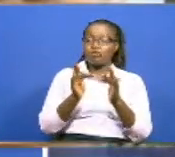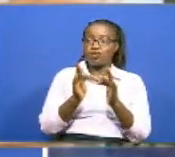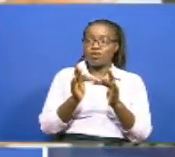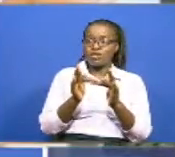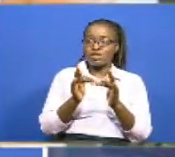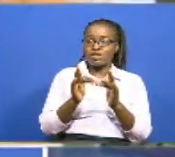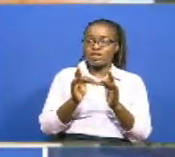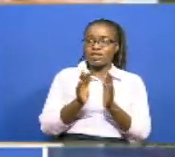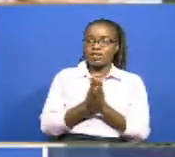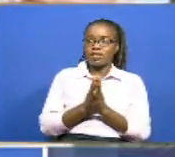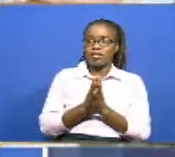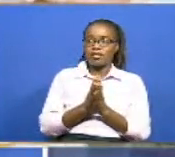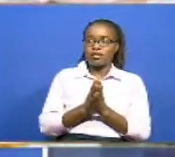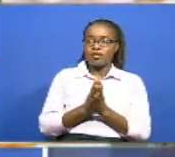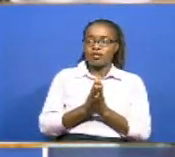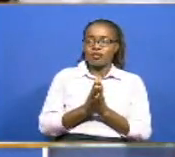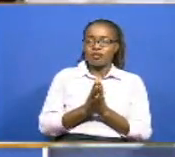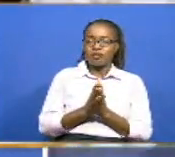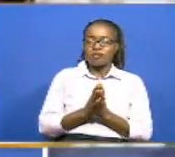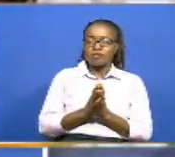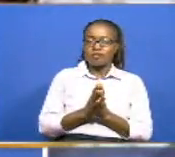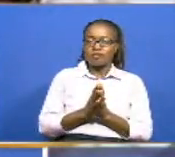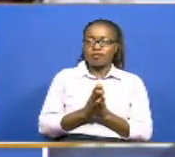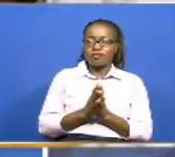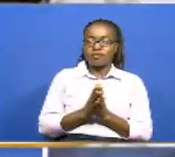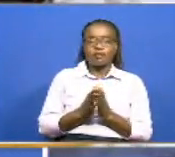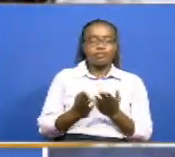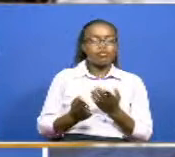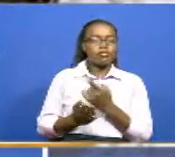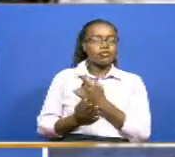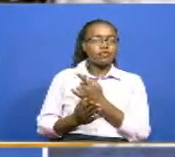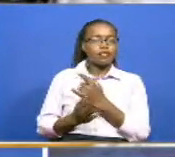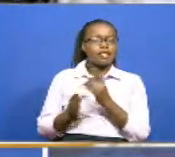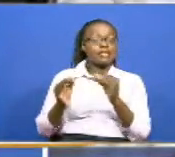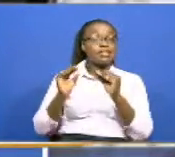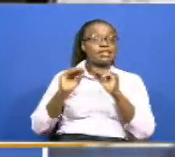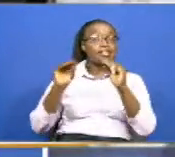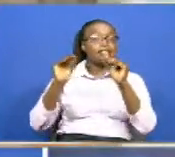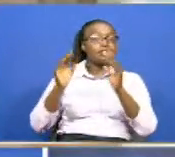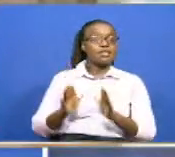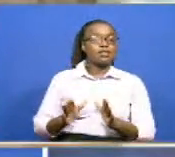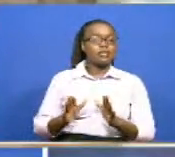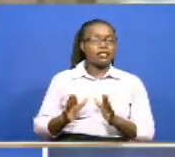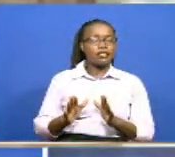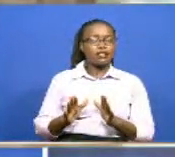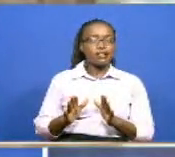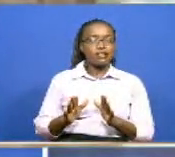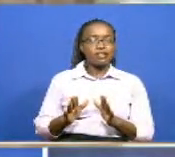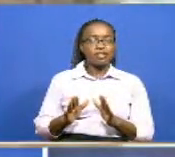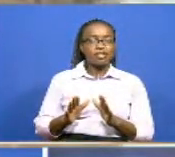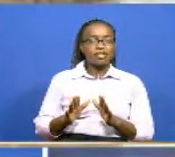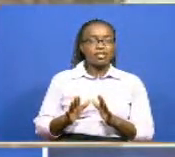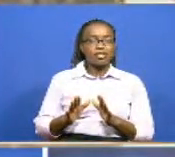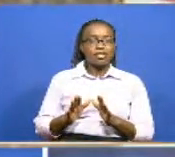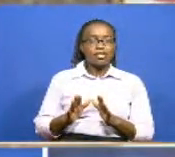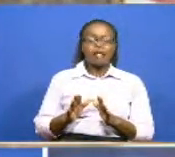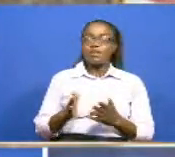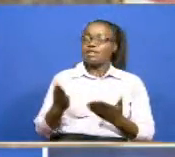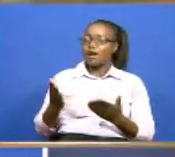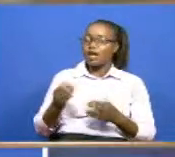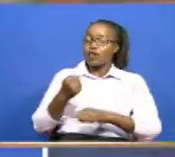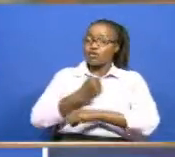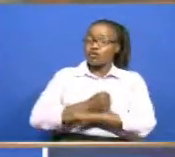So Sean, you are late. So let me repeat again in because of Sean. John Kagake anasema shule